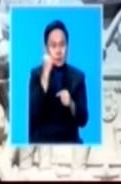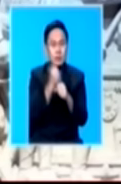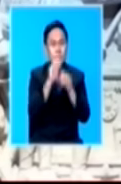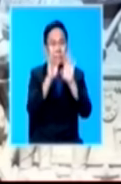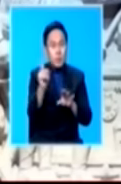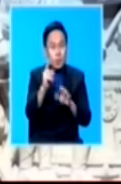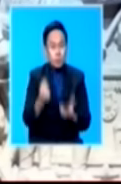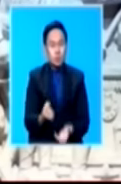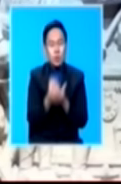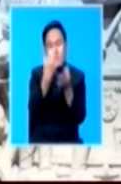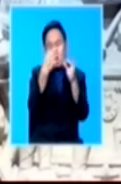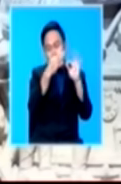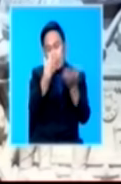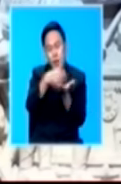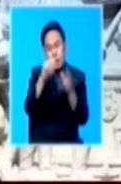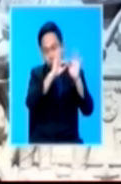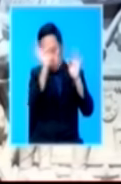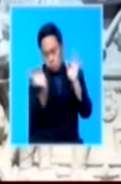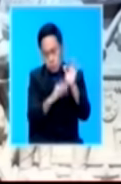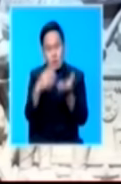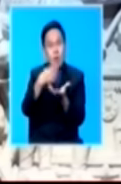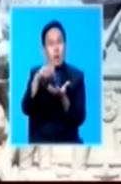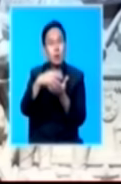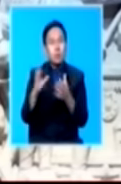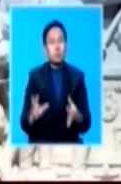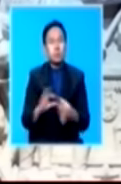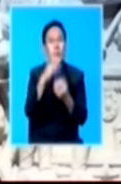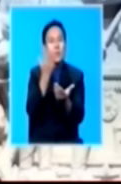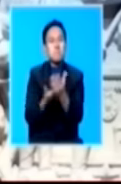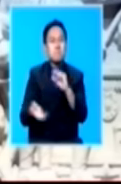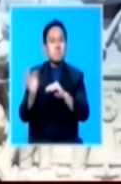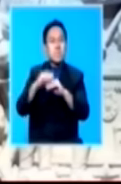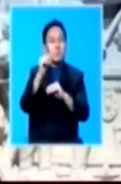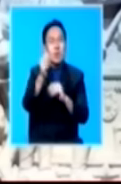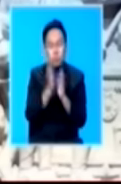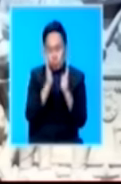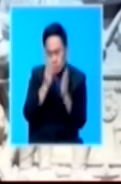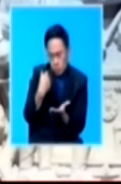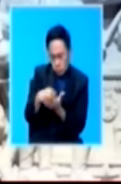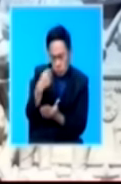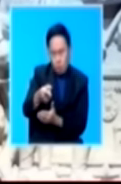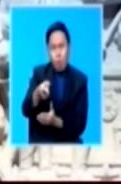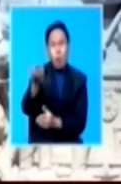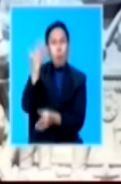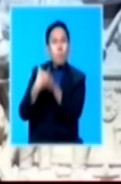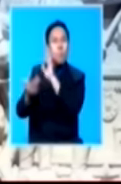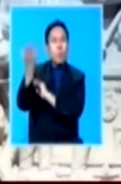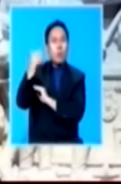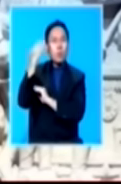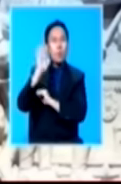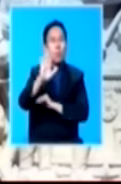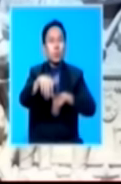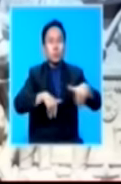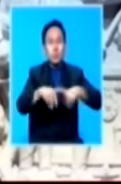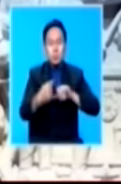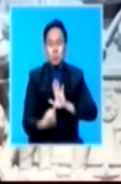ะเพิ่มมูลค่าให้ผู้บริโภคนะครับสนใจนะเป็นเอกลักษณ์เฉพาะ